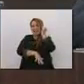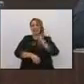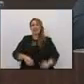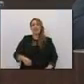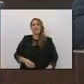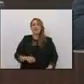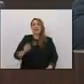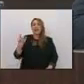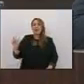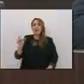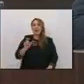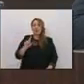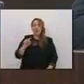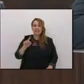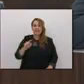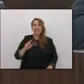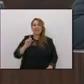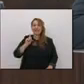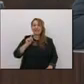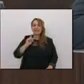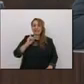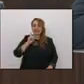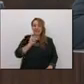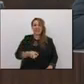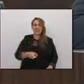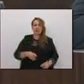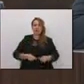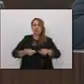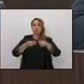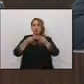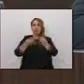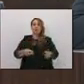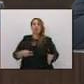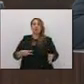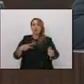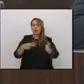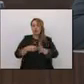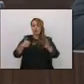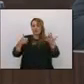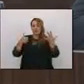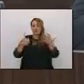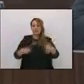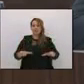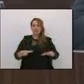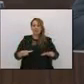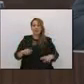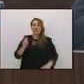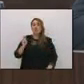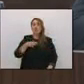عندهم قرارات بتنازل من منذ 2016 فمن طبيعي لما